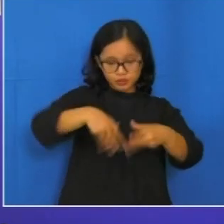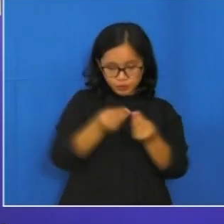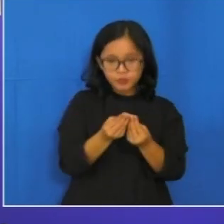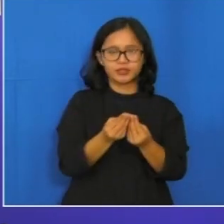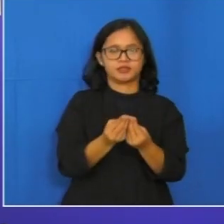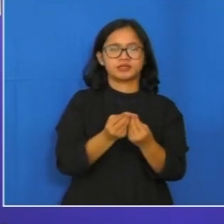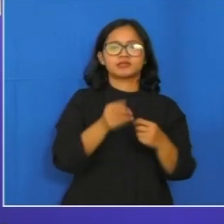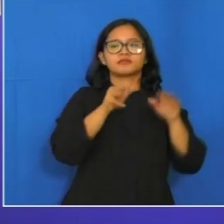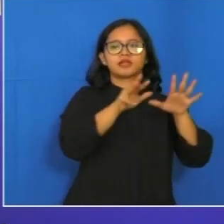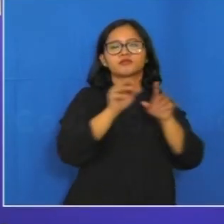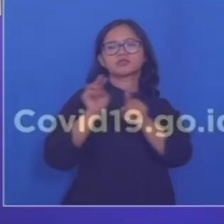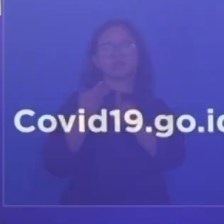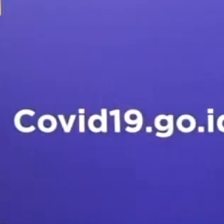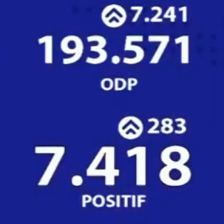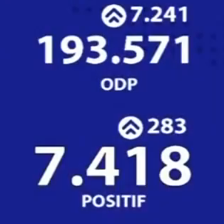913